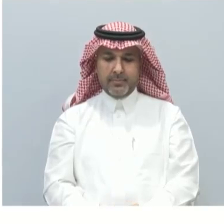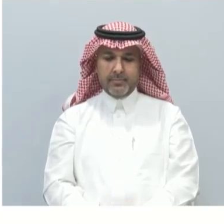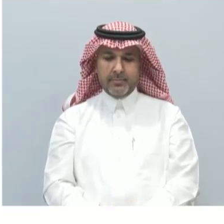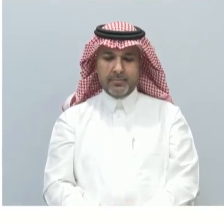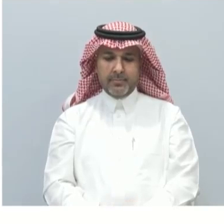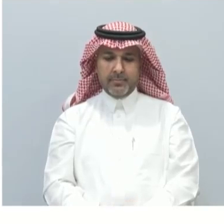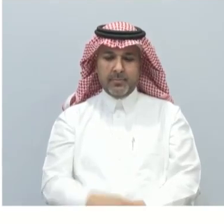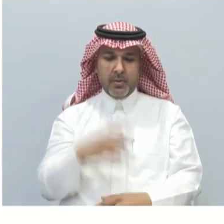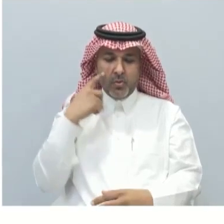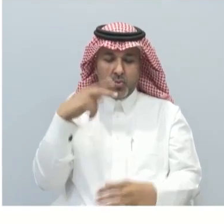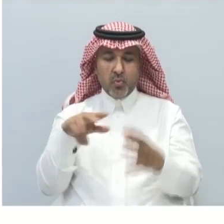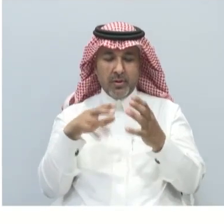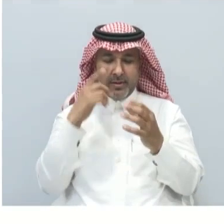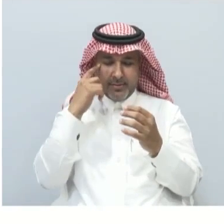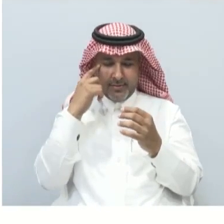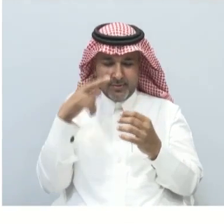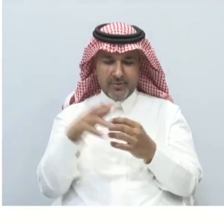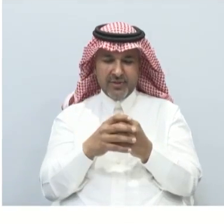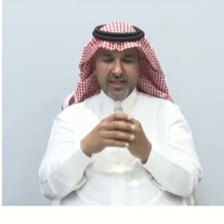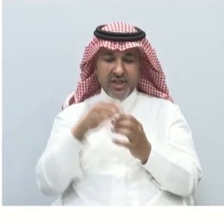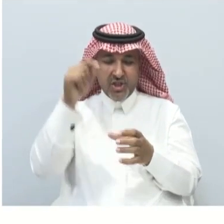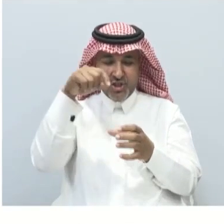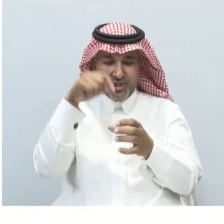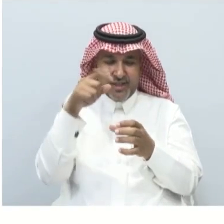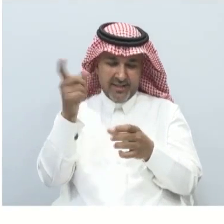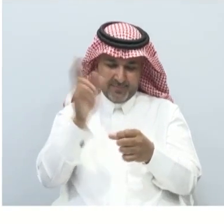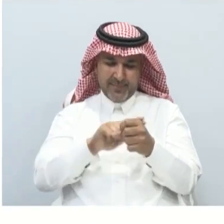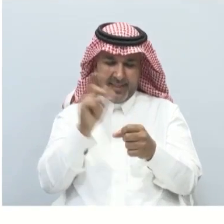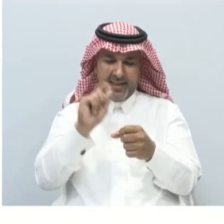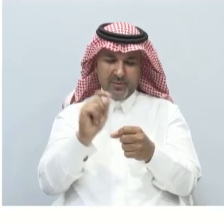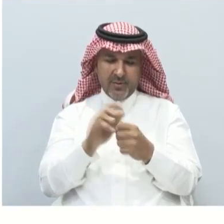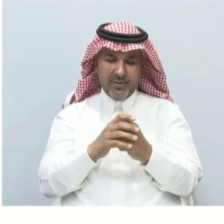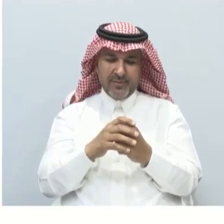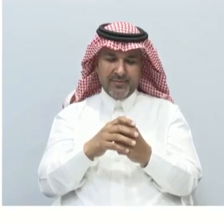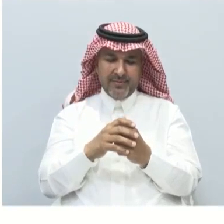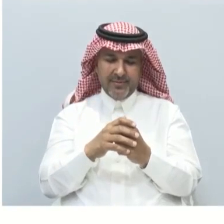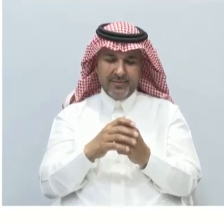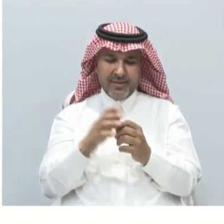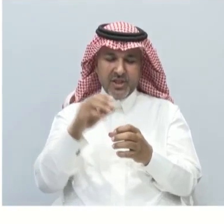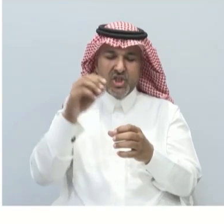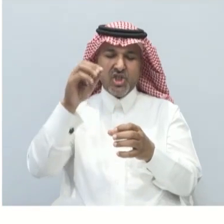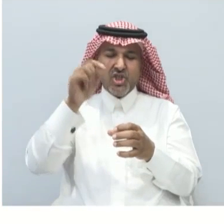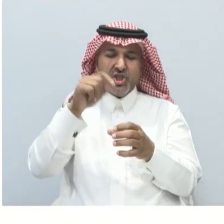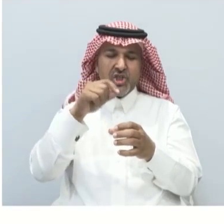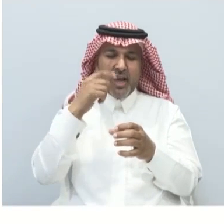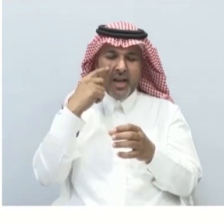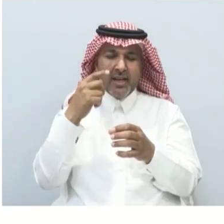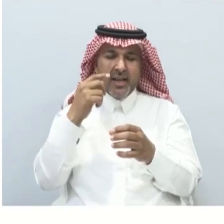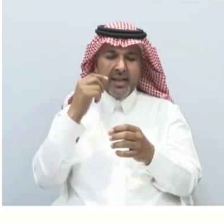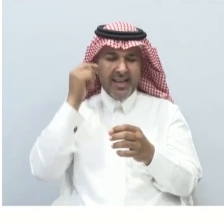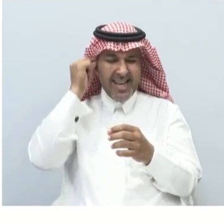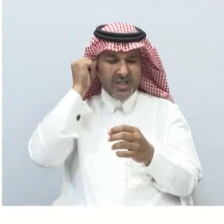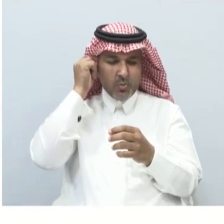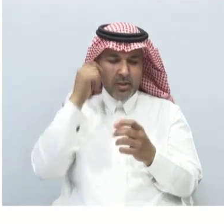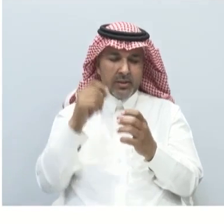يحتوي كوب من الشاي الاسود ما شاء الله اليوم مبدعين في الشاهي اللي يحبون الشاهي مبسوطين كان شاي اخضر والحين شاي اسود